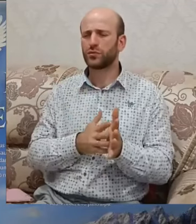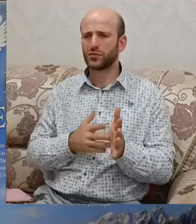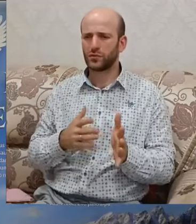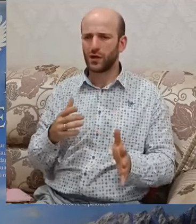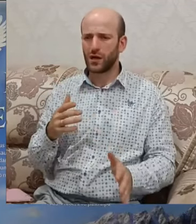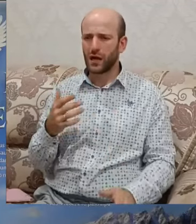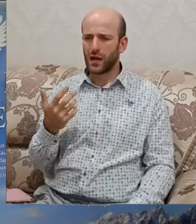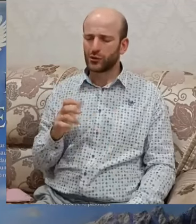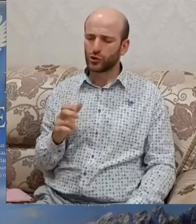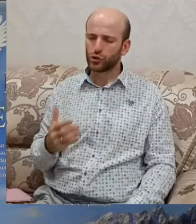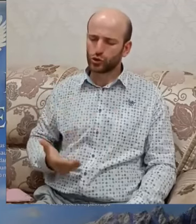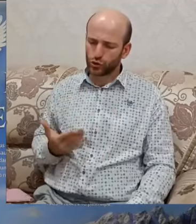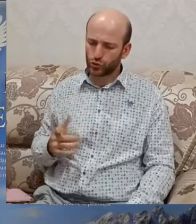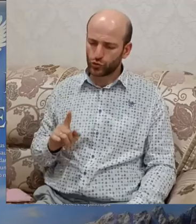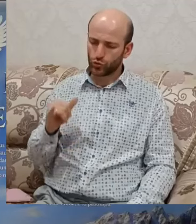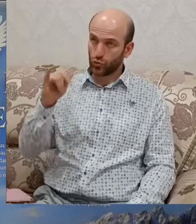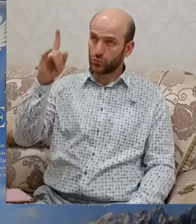Nuotaka. Невеста.